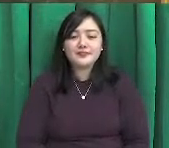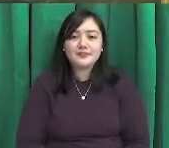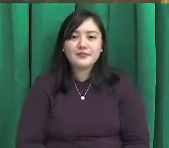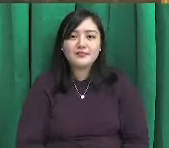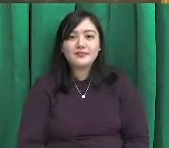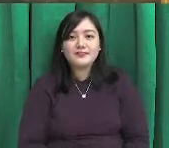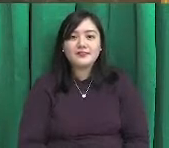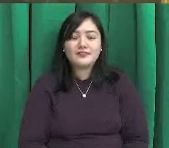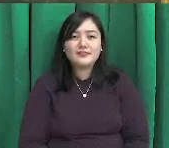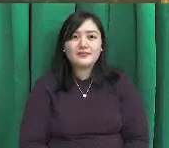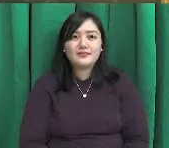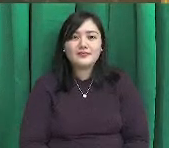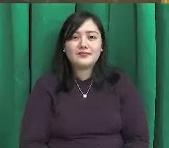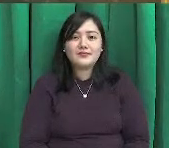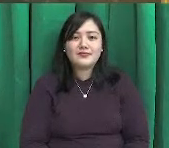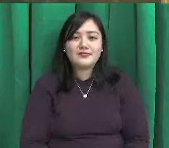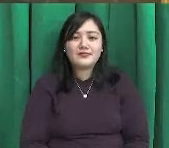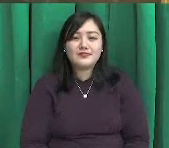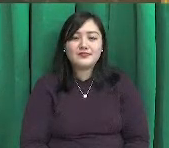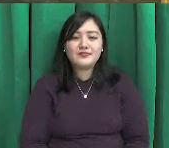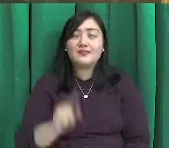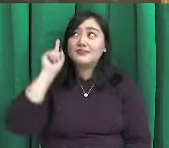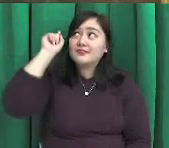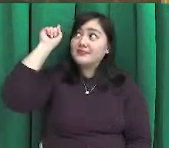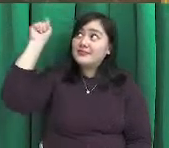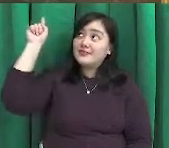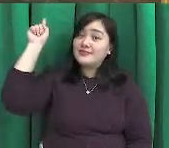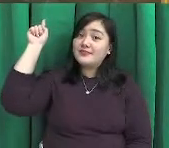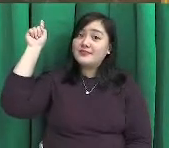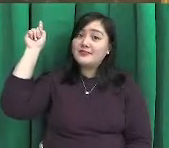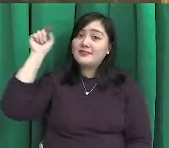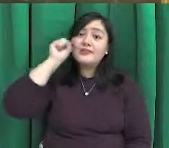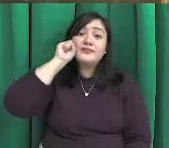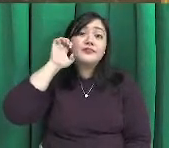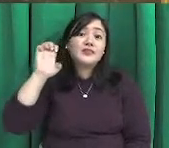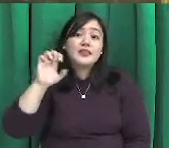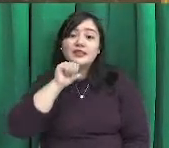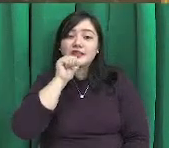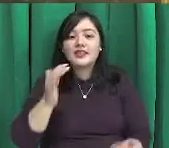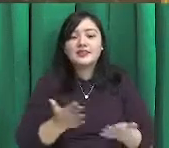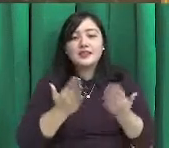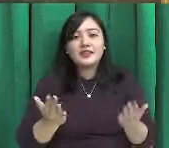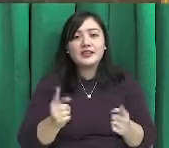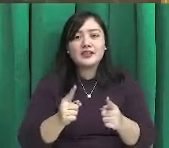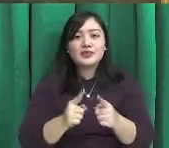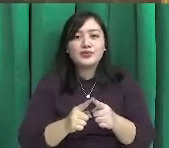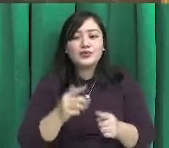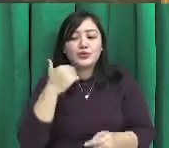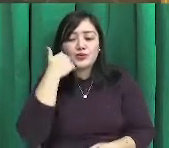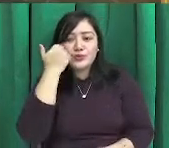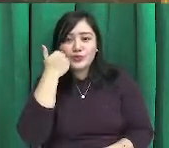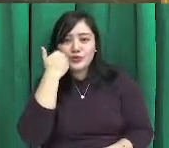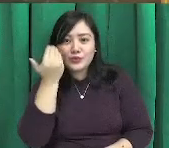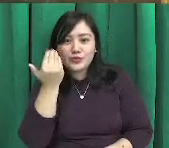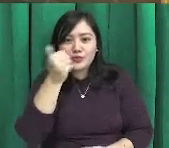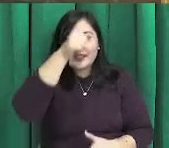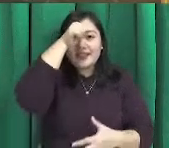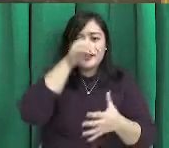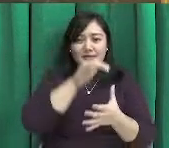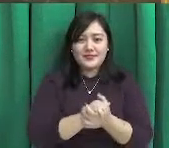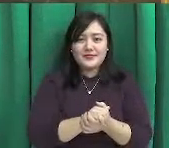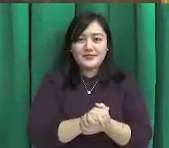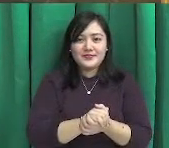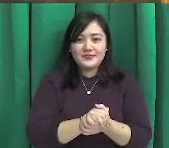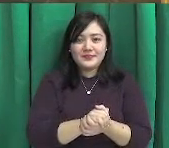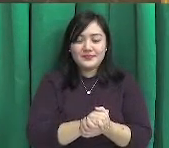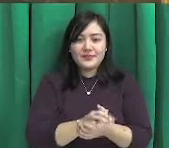siya nandito para i-down niya si Dennis. Wala akong usapang down dito, mga kapatid. Amen. Nandito tayo sapagkat ang ating